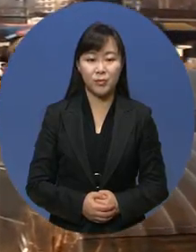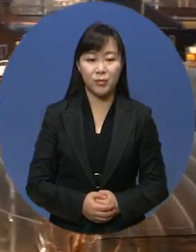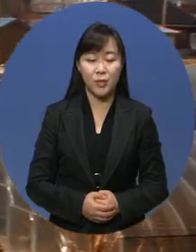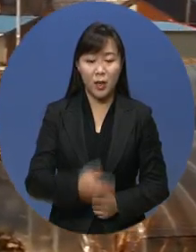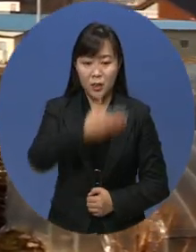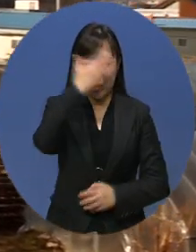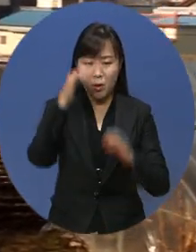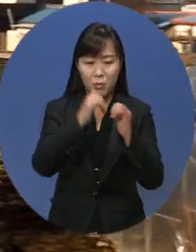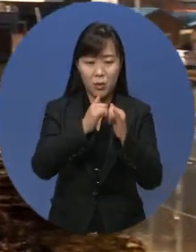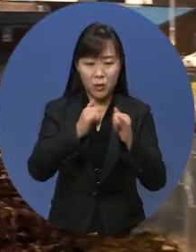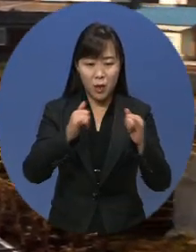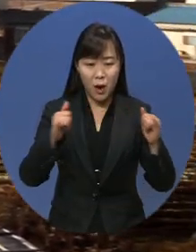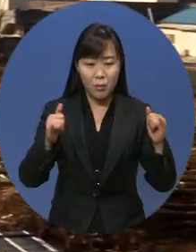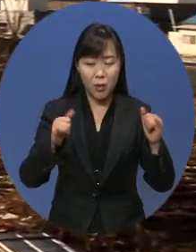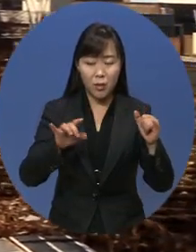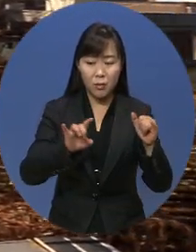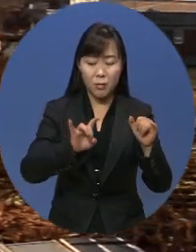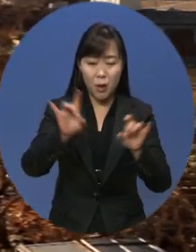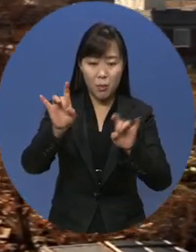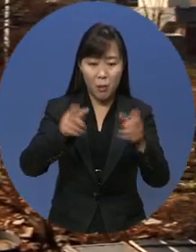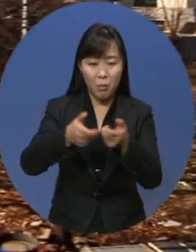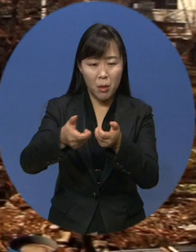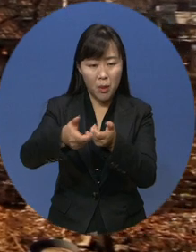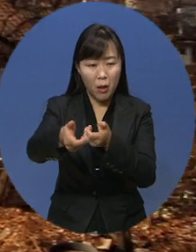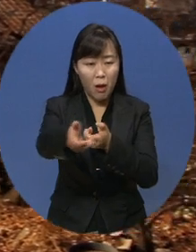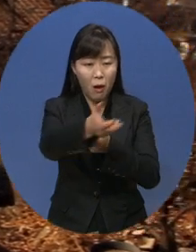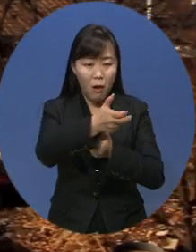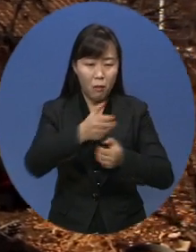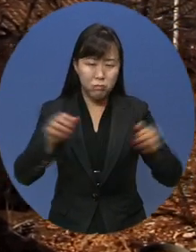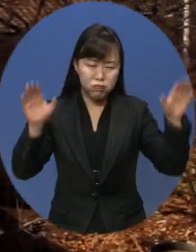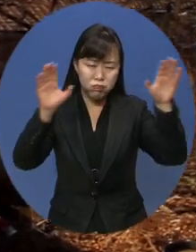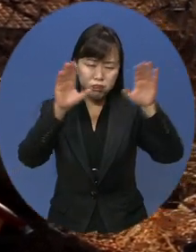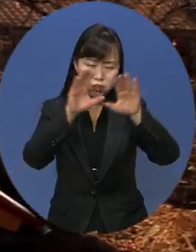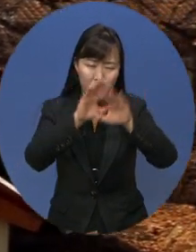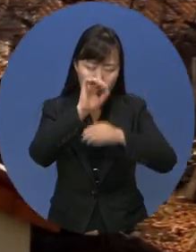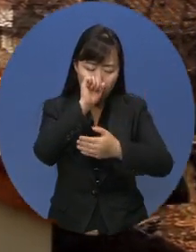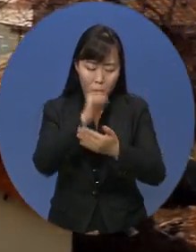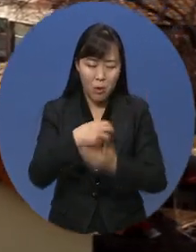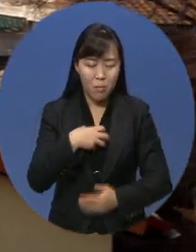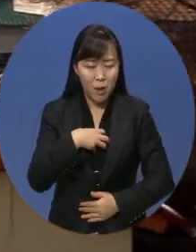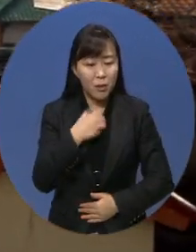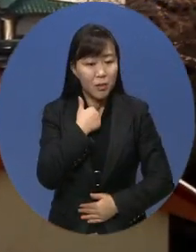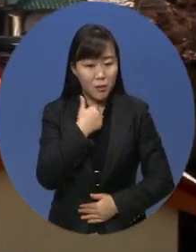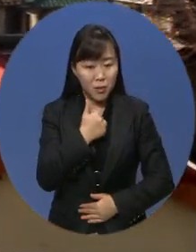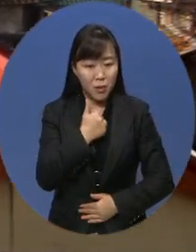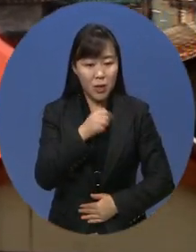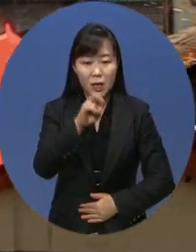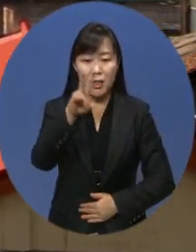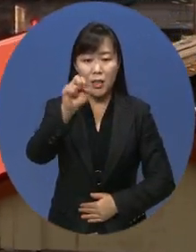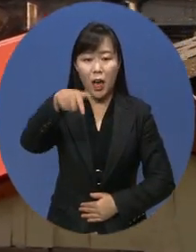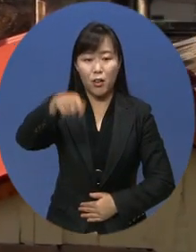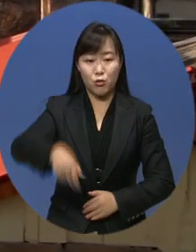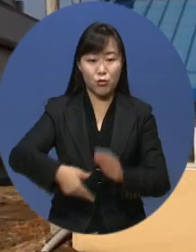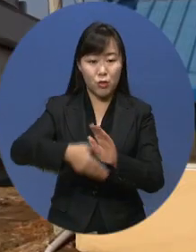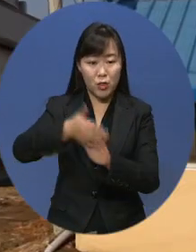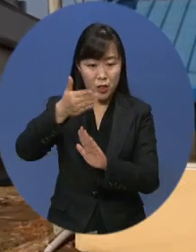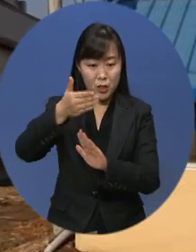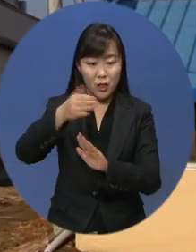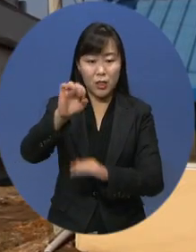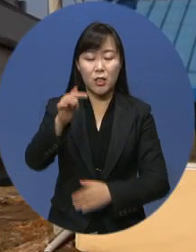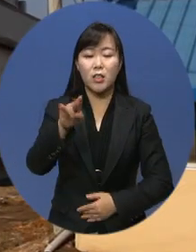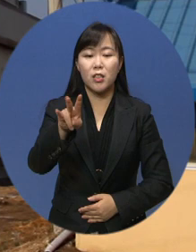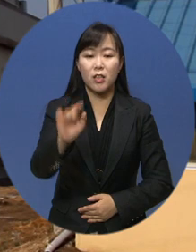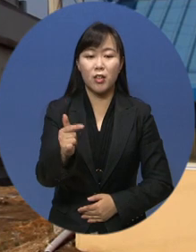젊은이들은 떠나고 어둡고 폐허로 점점 편애가 범죄 우려가 있었던 양주시 접경지역 은현면